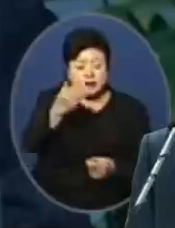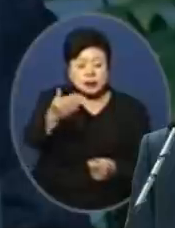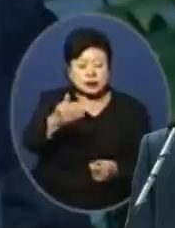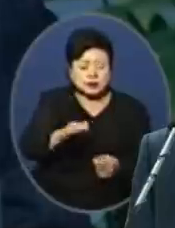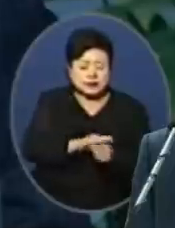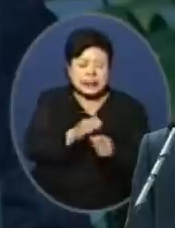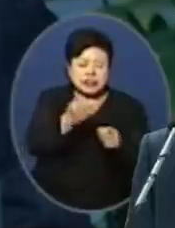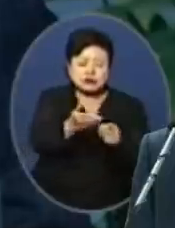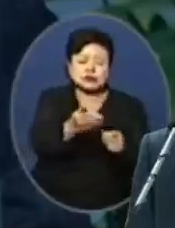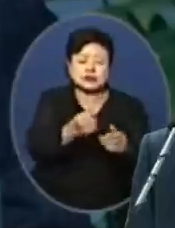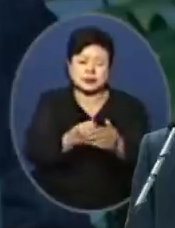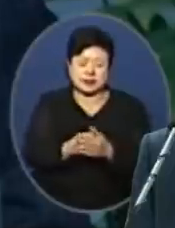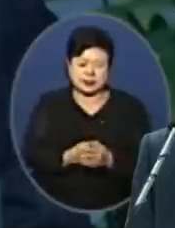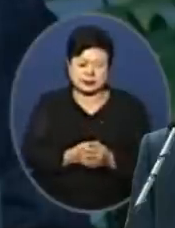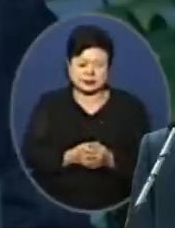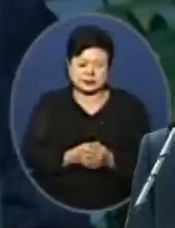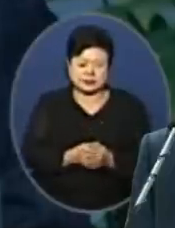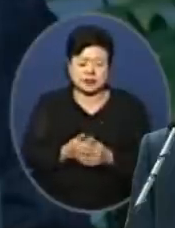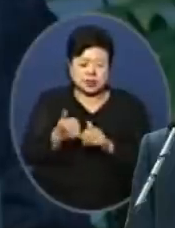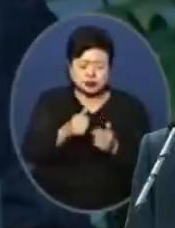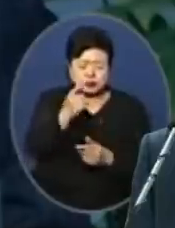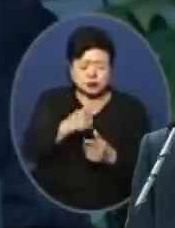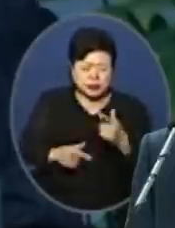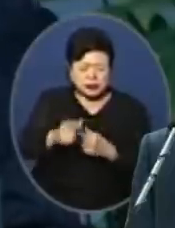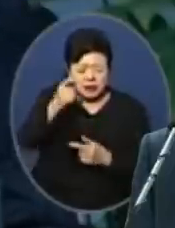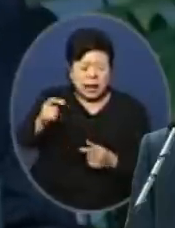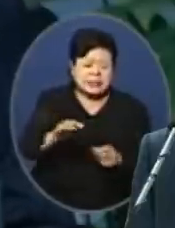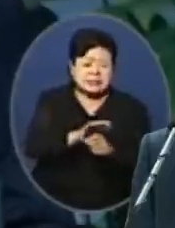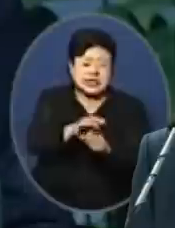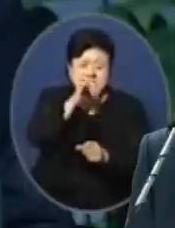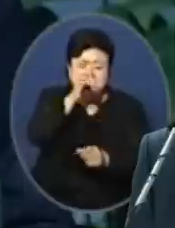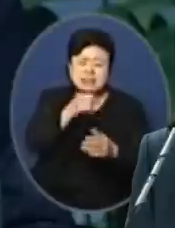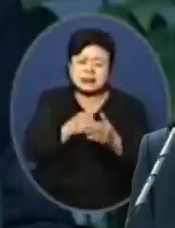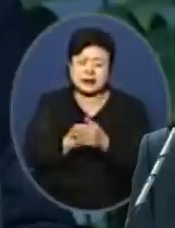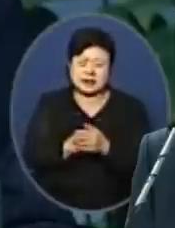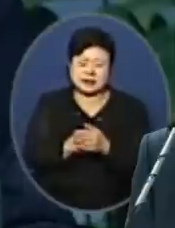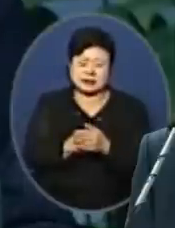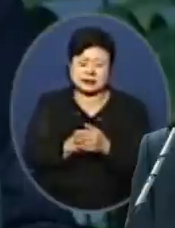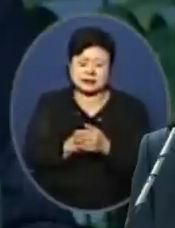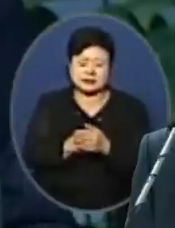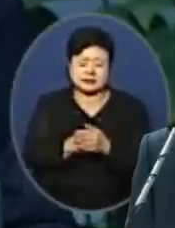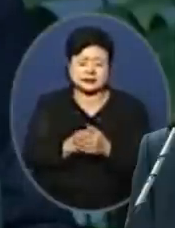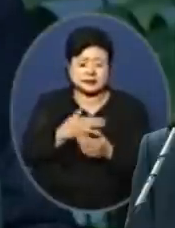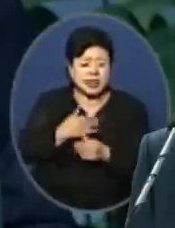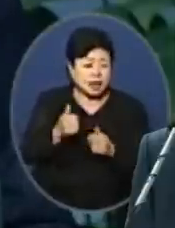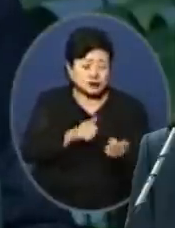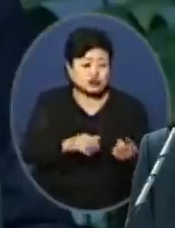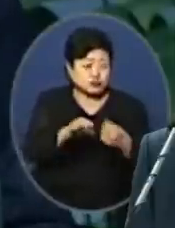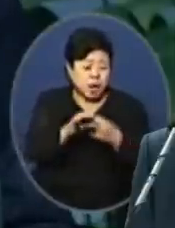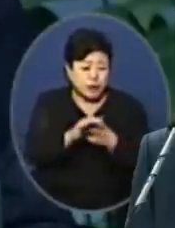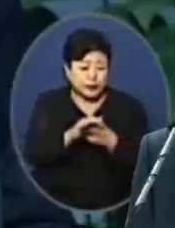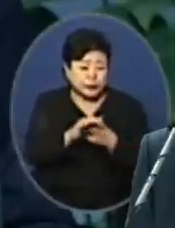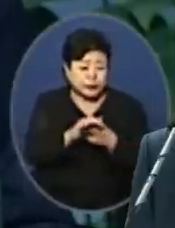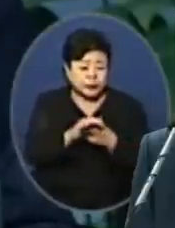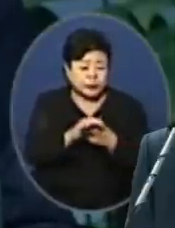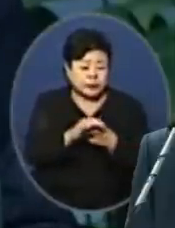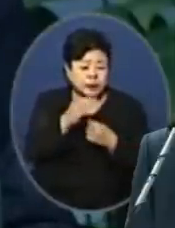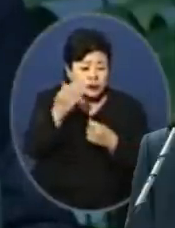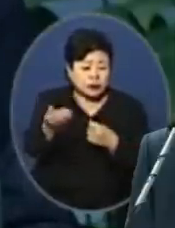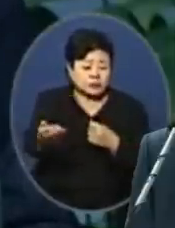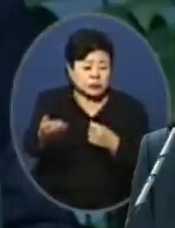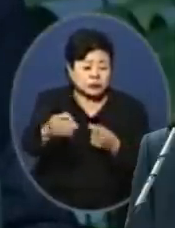여러분을 사랑하기 때문인 것입니다. 죽음보다 강한 사랑인 것입니다. 내가 죽으면